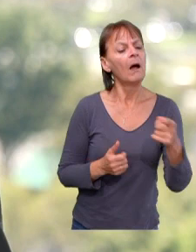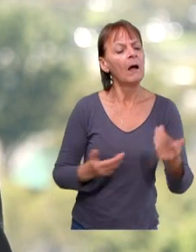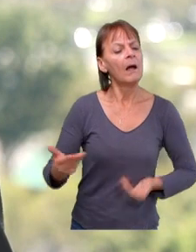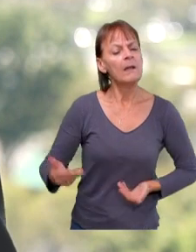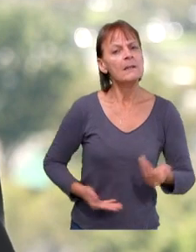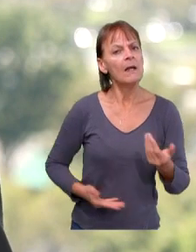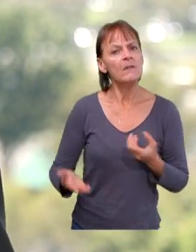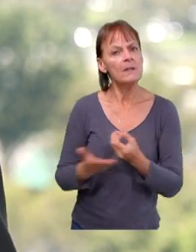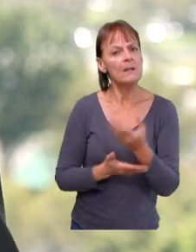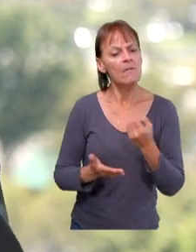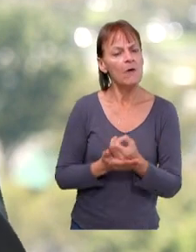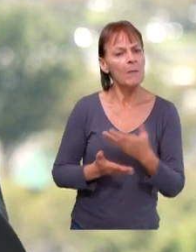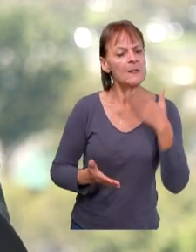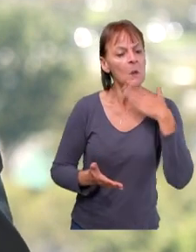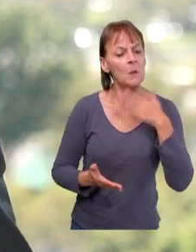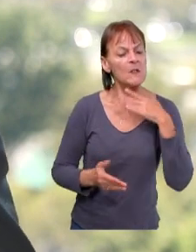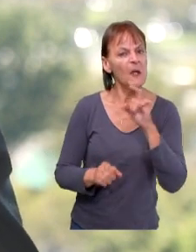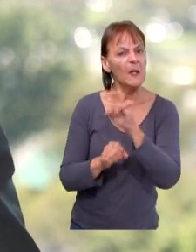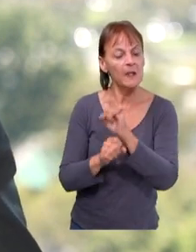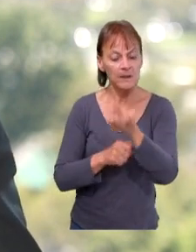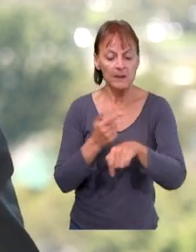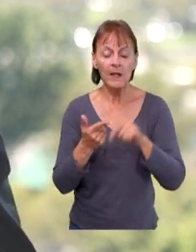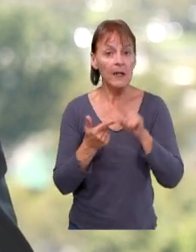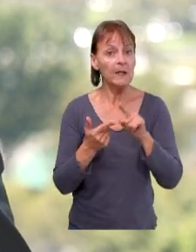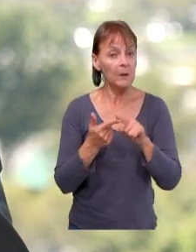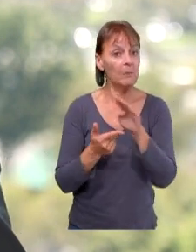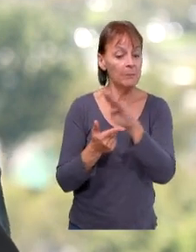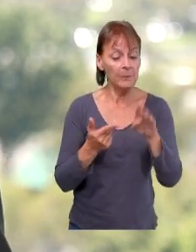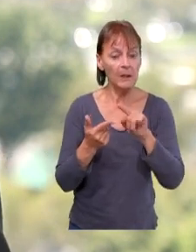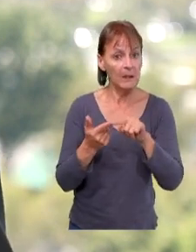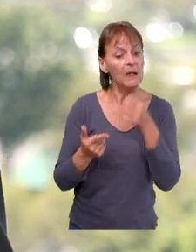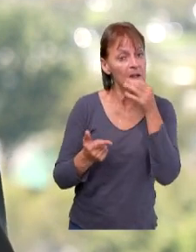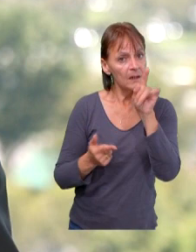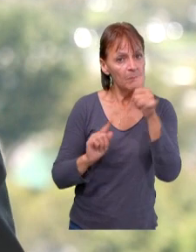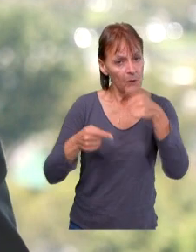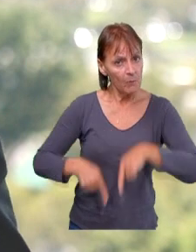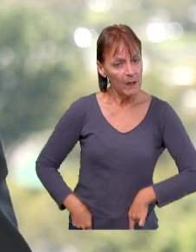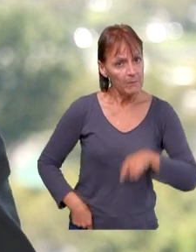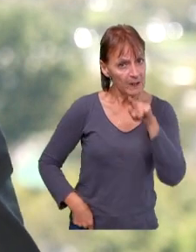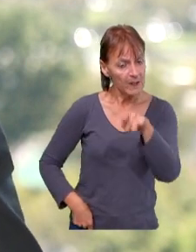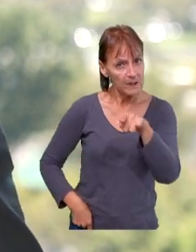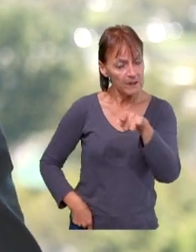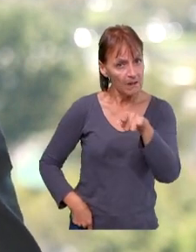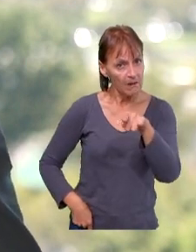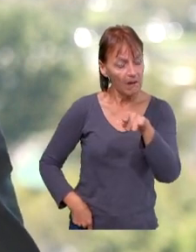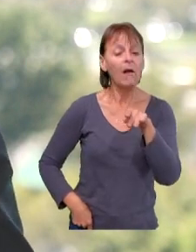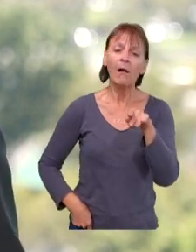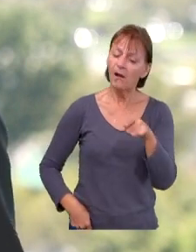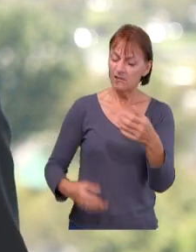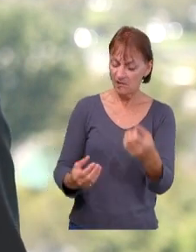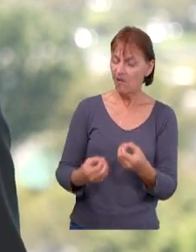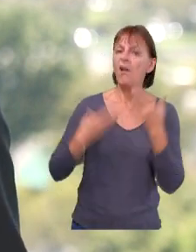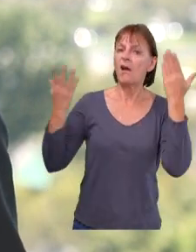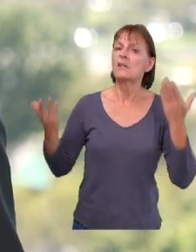renseignement israéliens et puis vis-à-vis de Benjamin Netanyahou, estimant que le premier ministre israélien l'avait, je cite, laisser